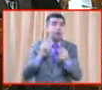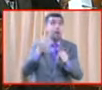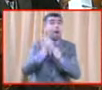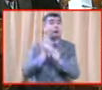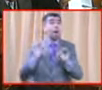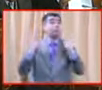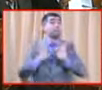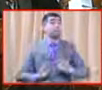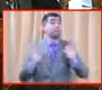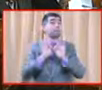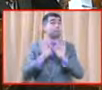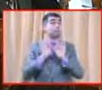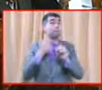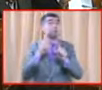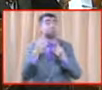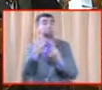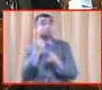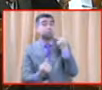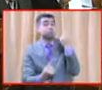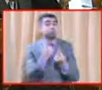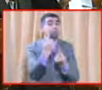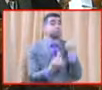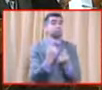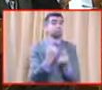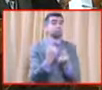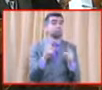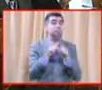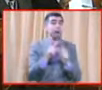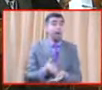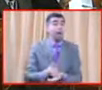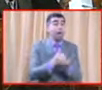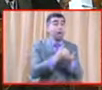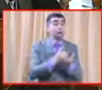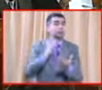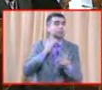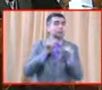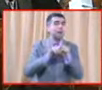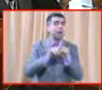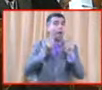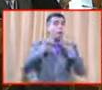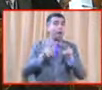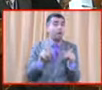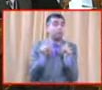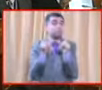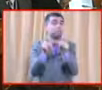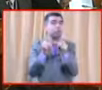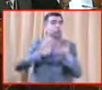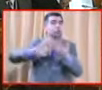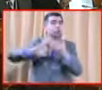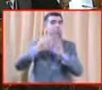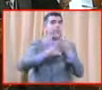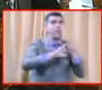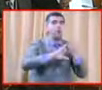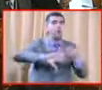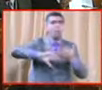المشاريع التي تتوصل من خلالها بالدعم. وهذه بطبيعة الحال عمل دؤوب يجب